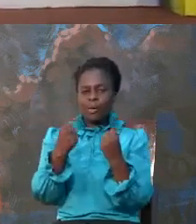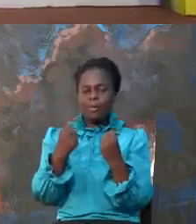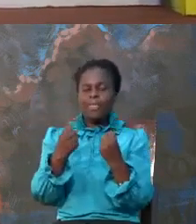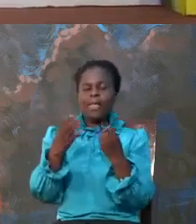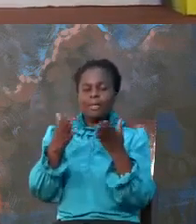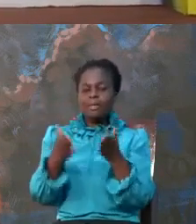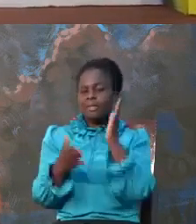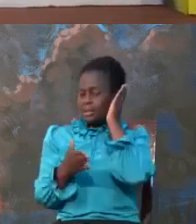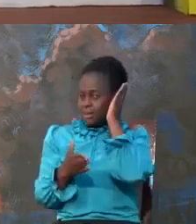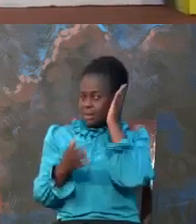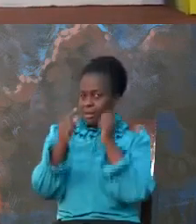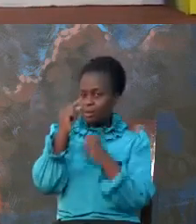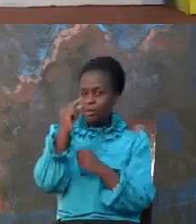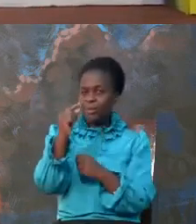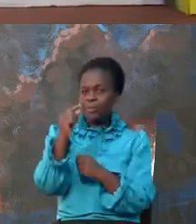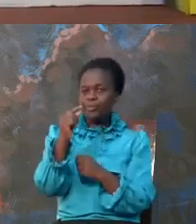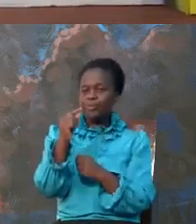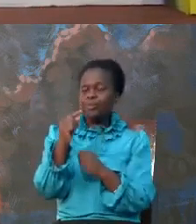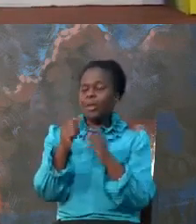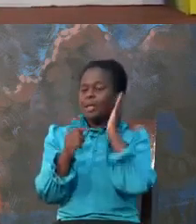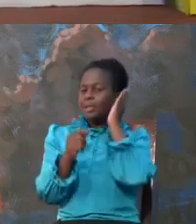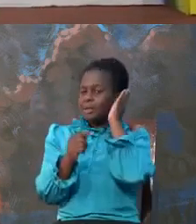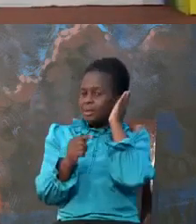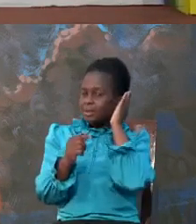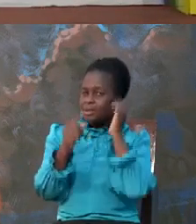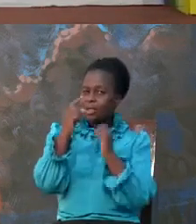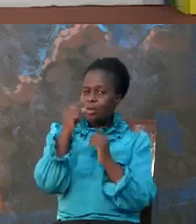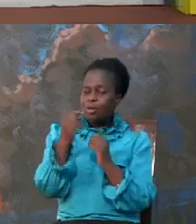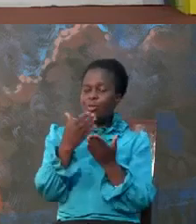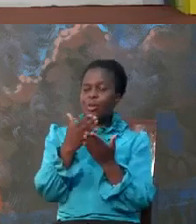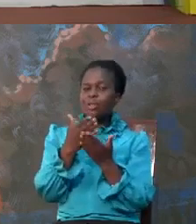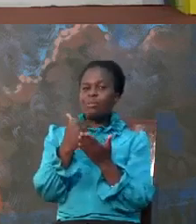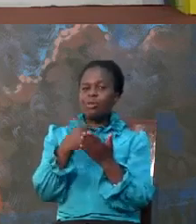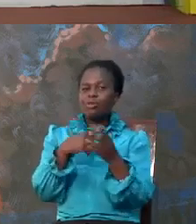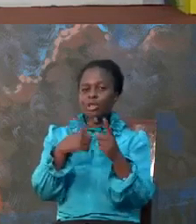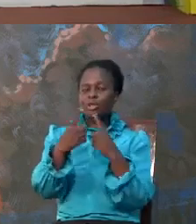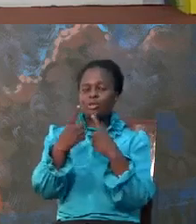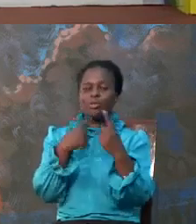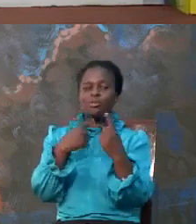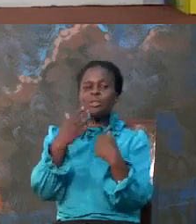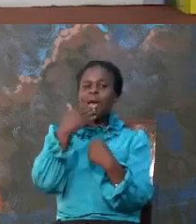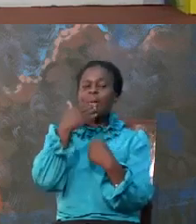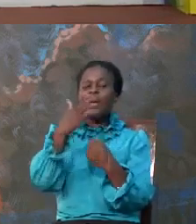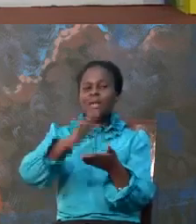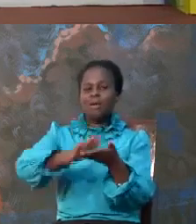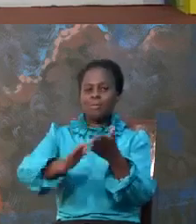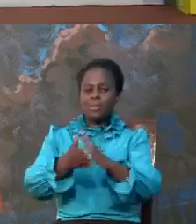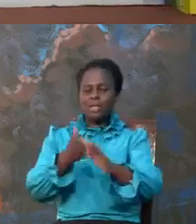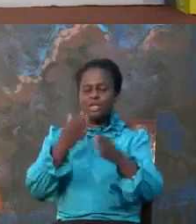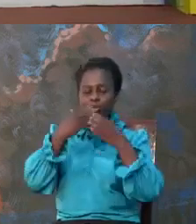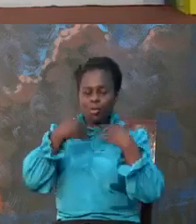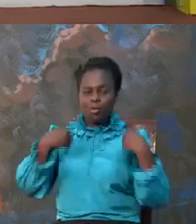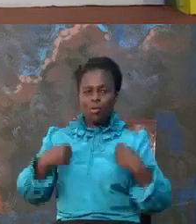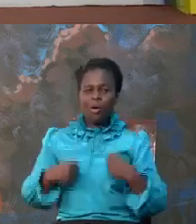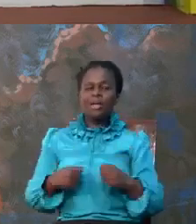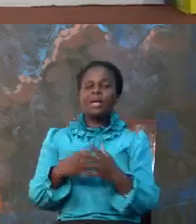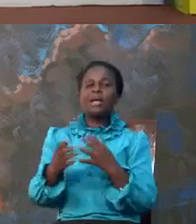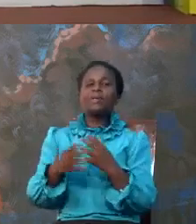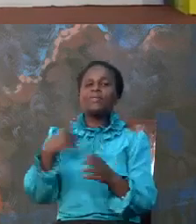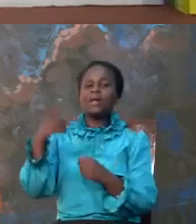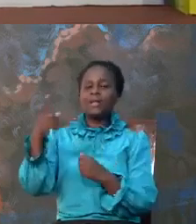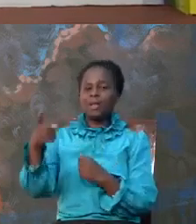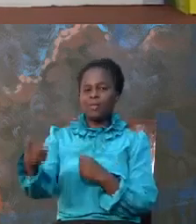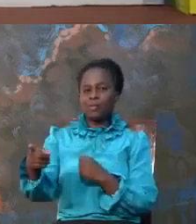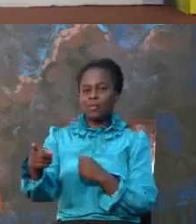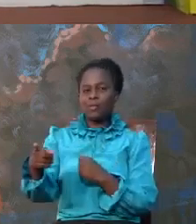Sasa sikiliza kidogo. Sikiliza kidogo, maana tunazungumzia habari ya upatanisho. Kuhani alifanya hivyo, na hivyo ndivyo waliofaidika ni